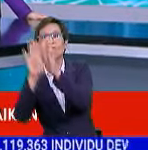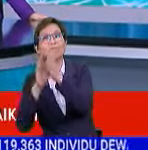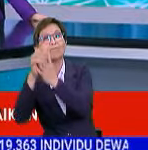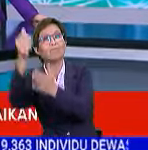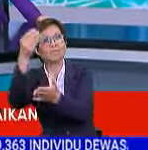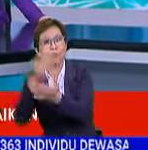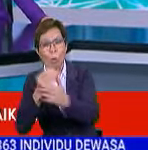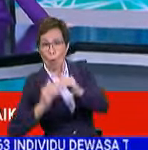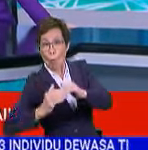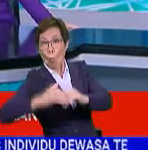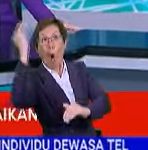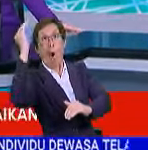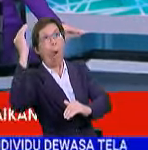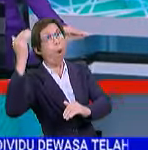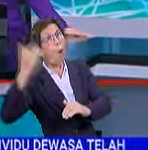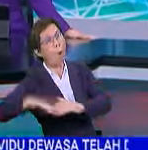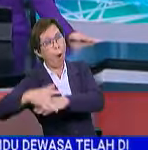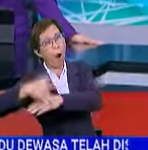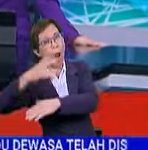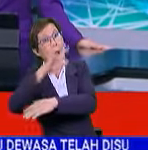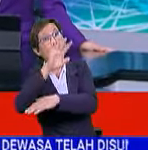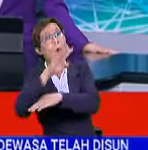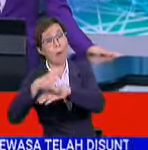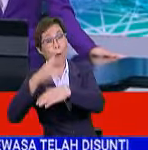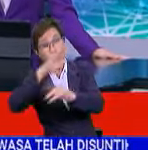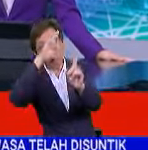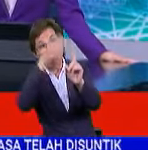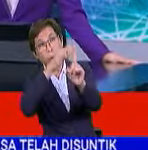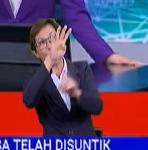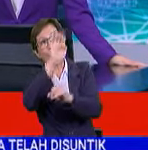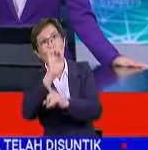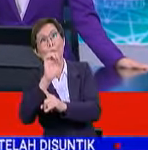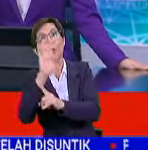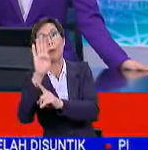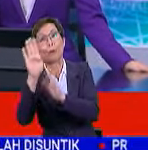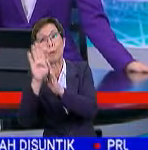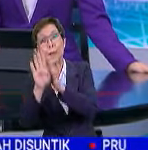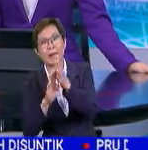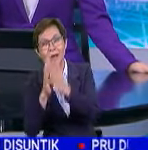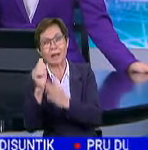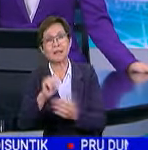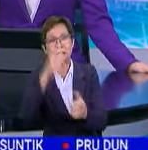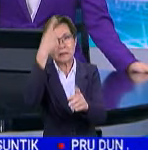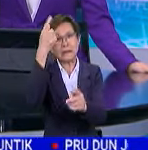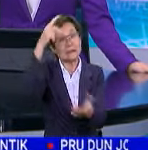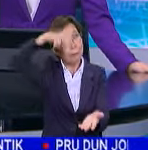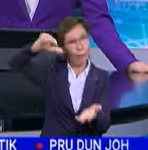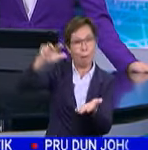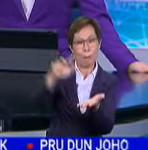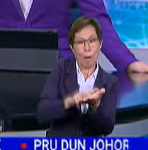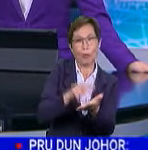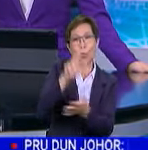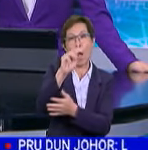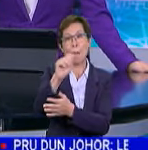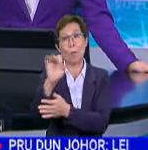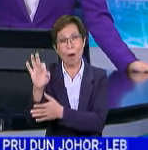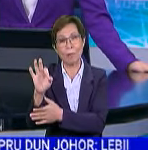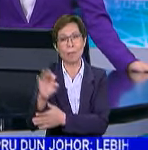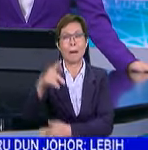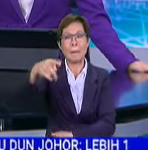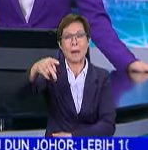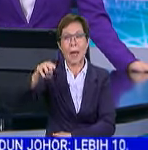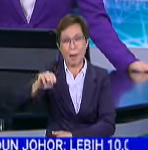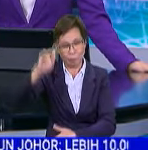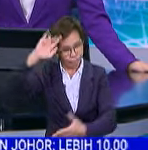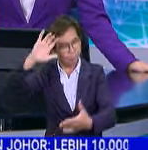RM42.50 bilion melepasi sasaran awal RM40 bilion yang ditetapkan Kementerian Kewangan. Perdana Menteri Dato' Sri Ismail Sabri Yaakob